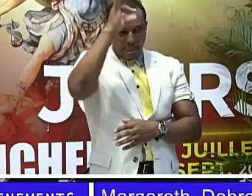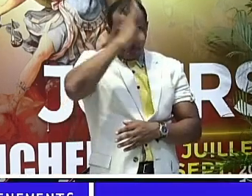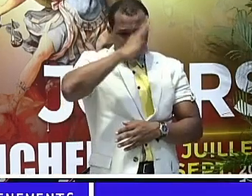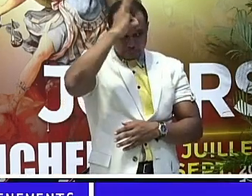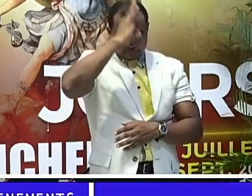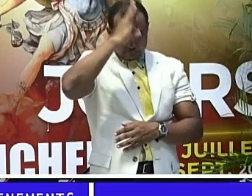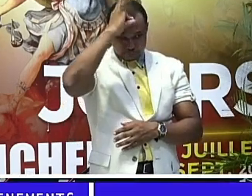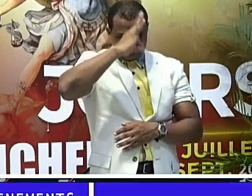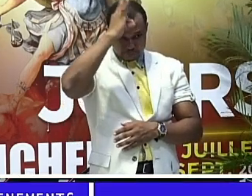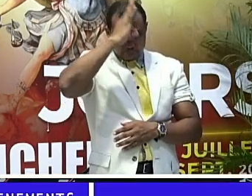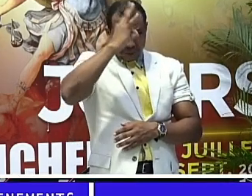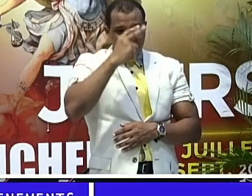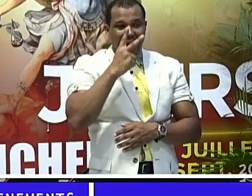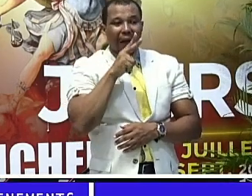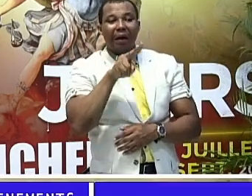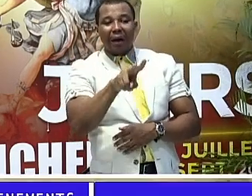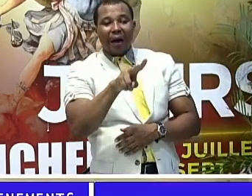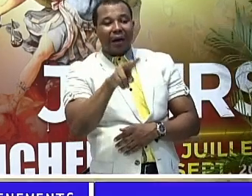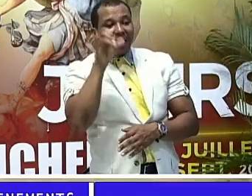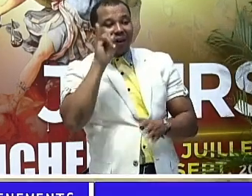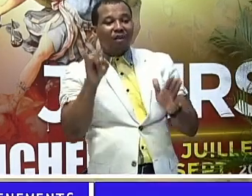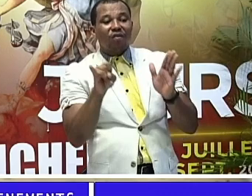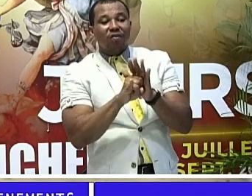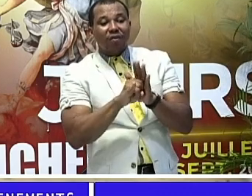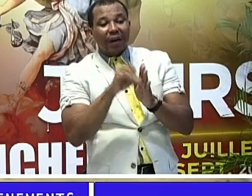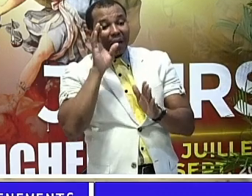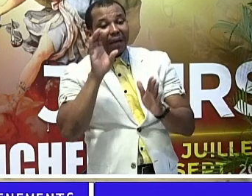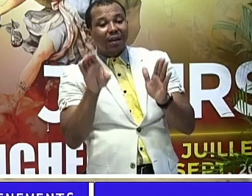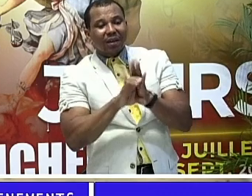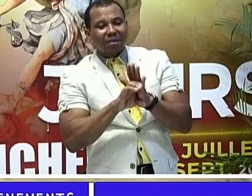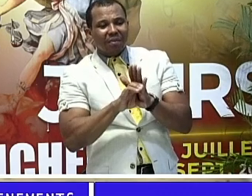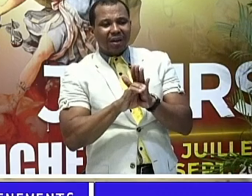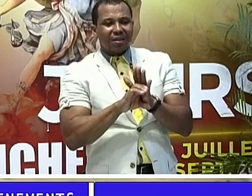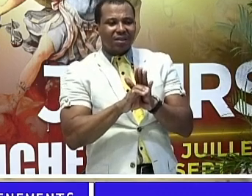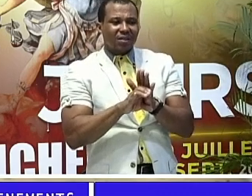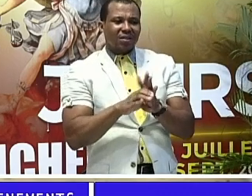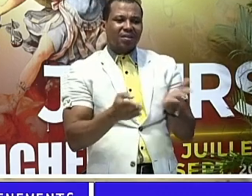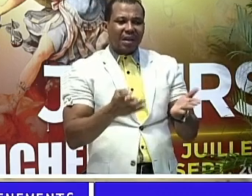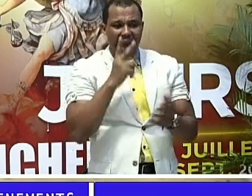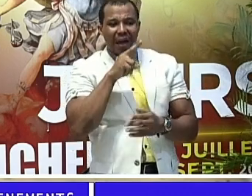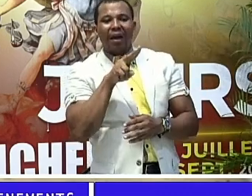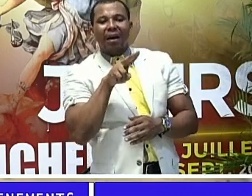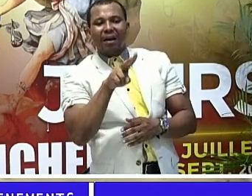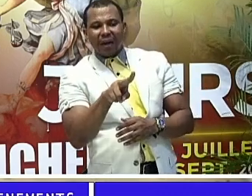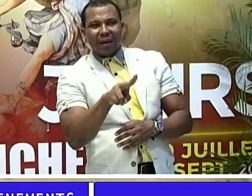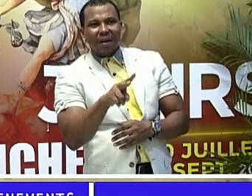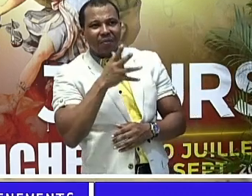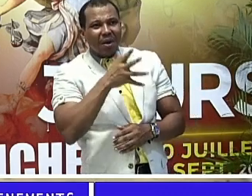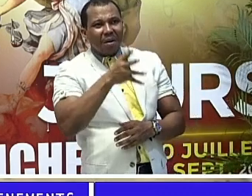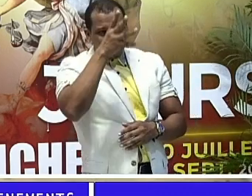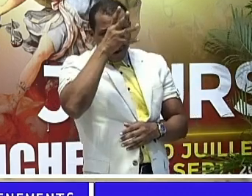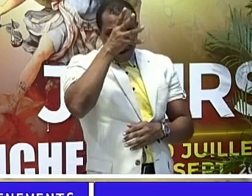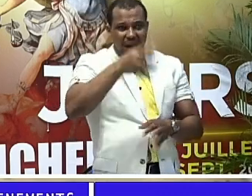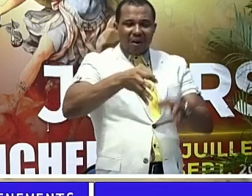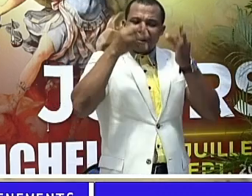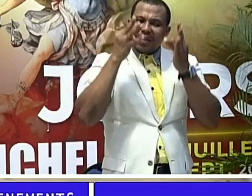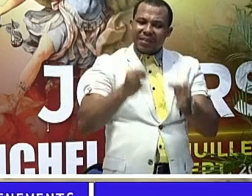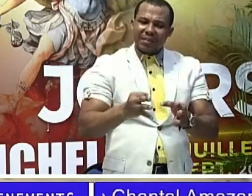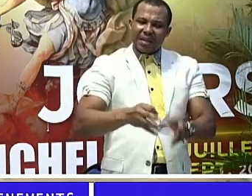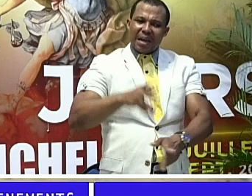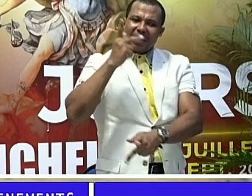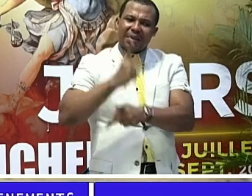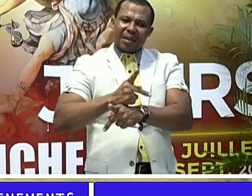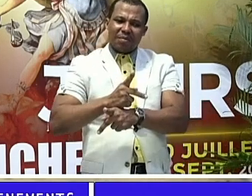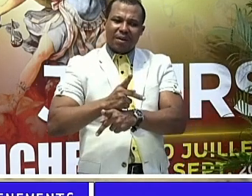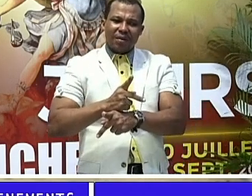aux États-Unis, yo baye yo dans des foyers. Yo vivent quelques années, yo mouri, mais parents yo décidé kembe petit